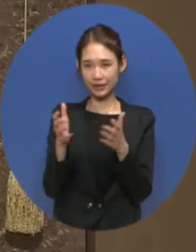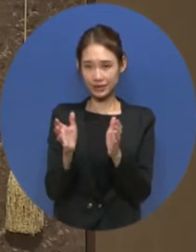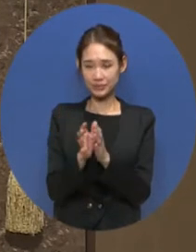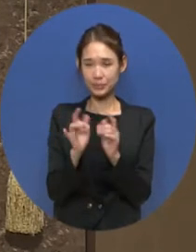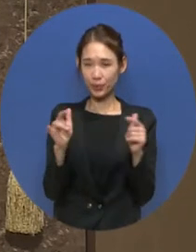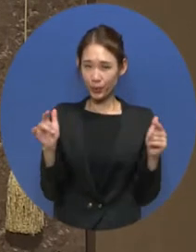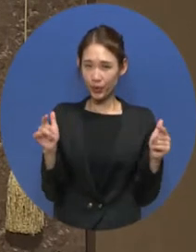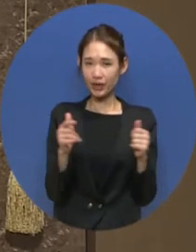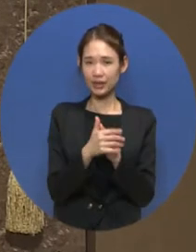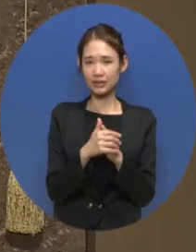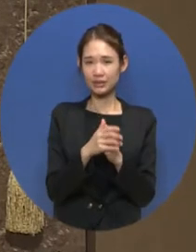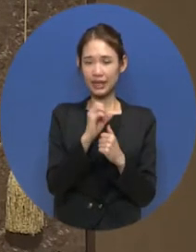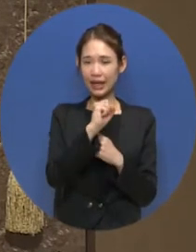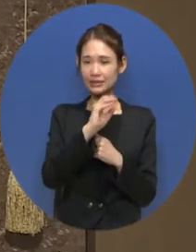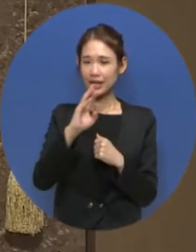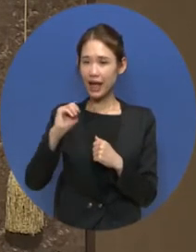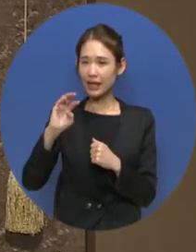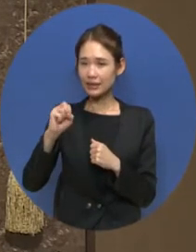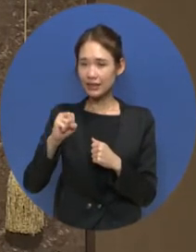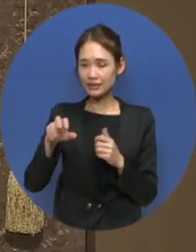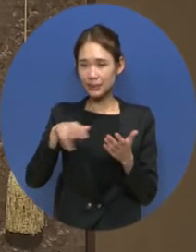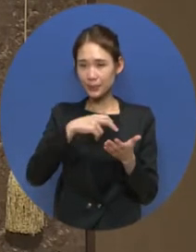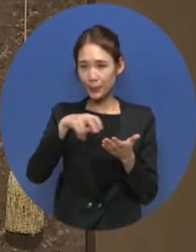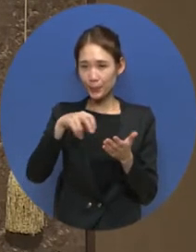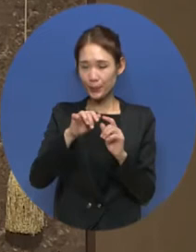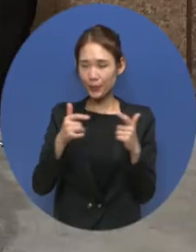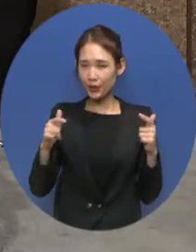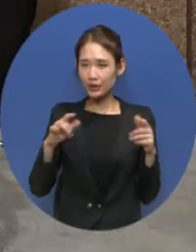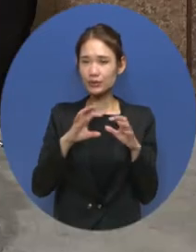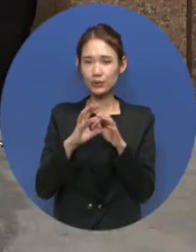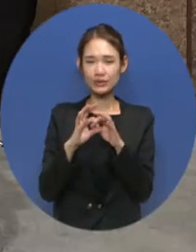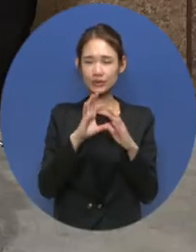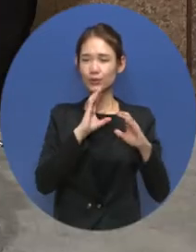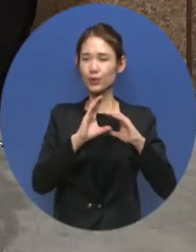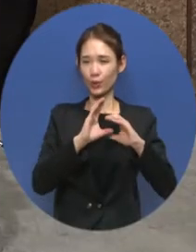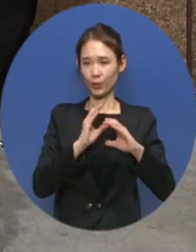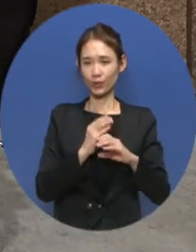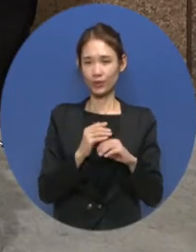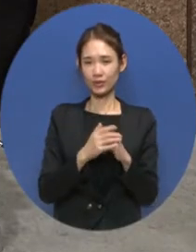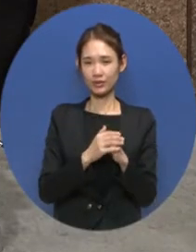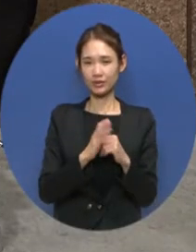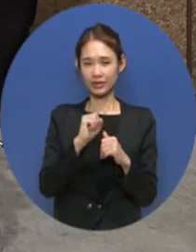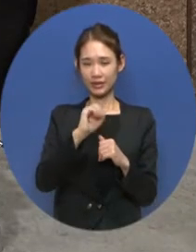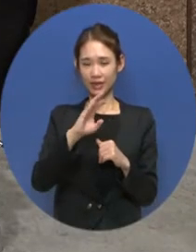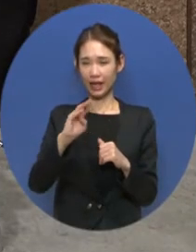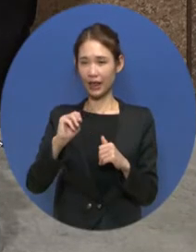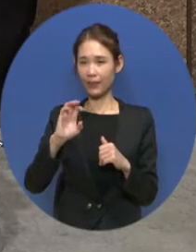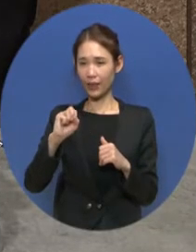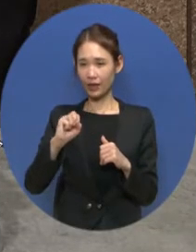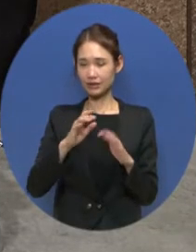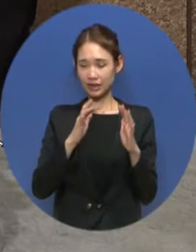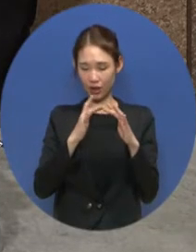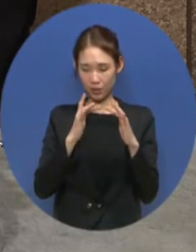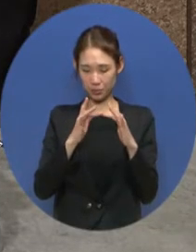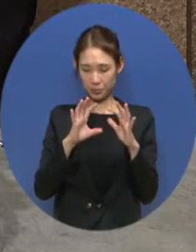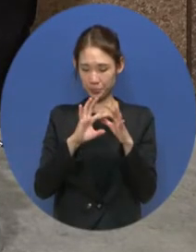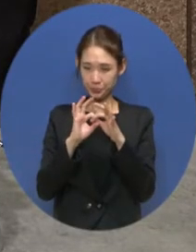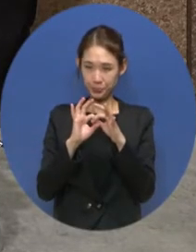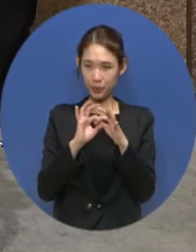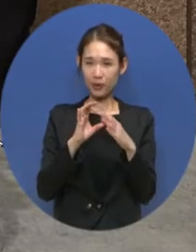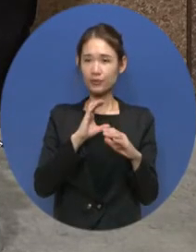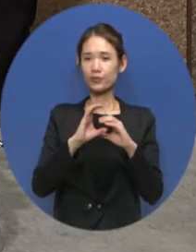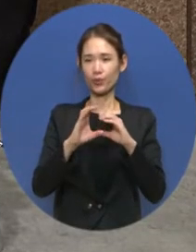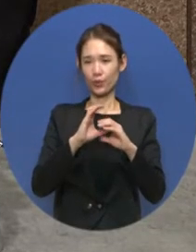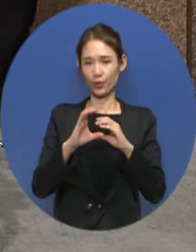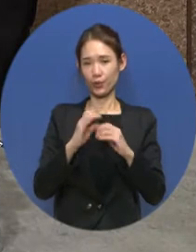각가지 이러한 그 SNS를 통해서 소통을 하고 있습니다. 네, 네. 그러니까 SNS로 소통을 또 실시간으로 네. 자주